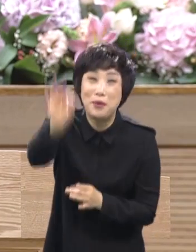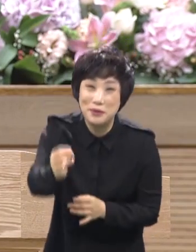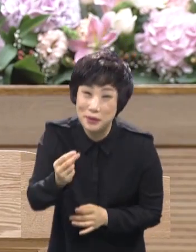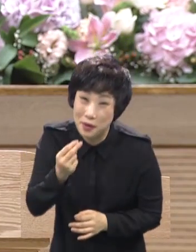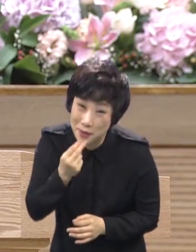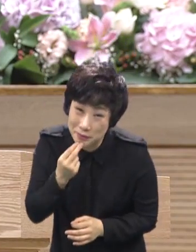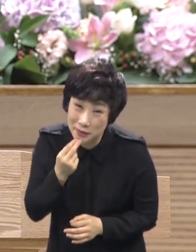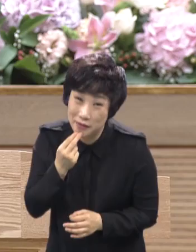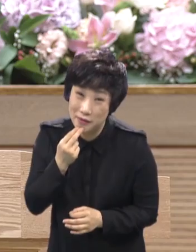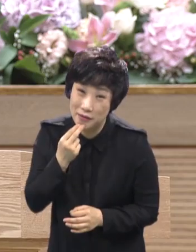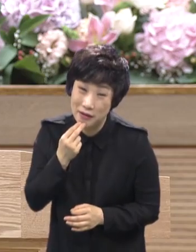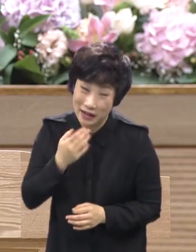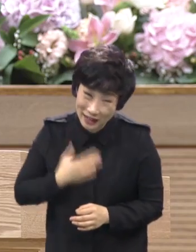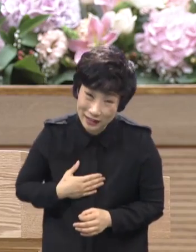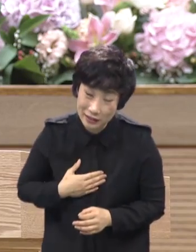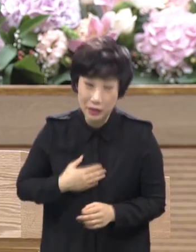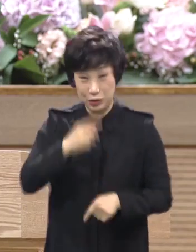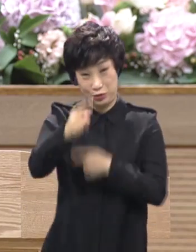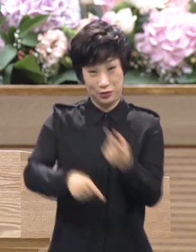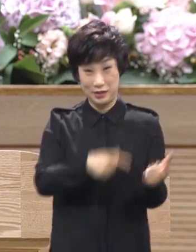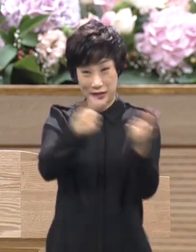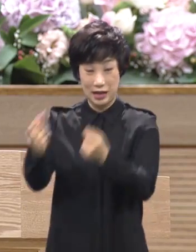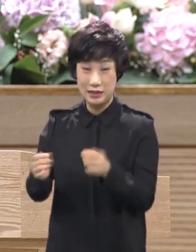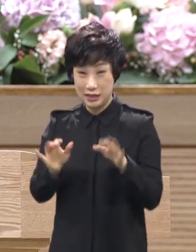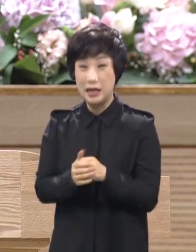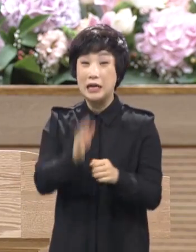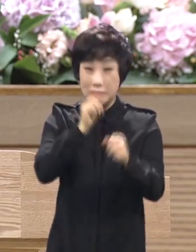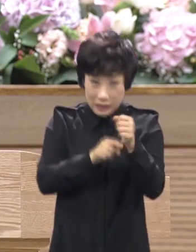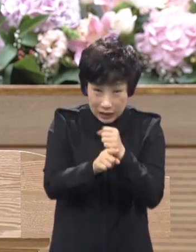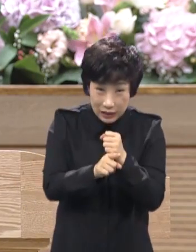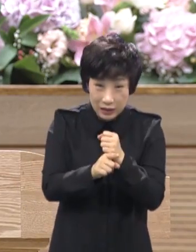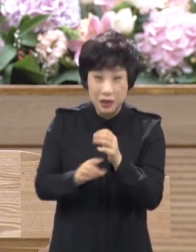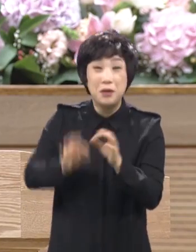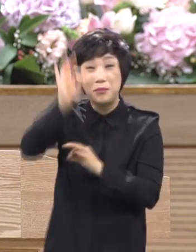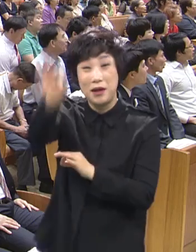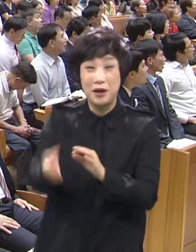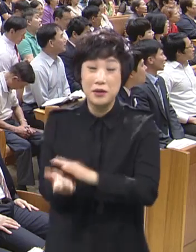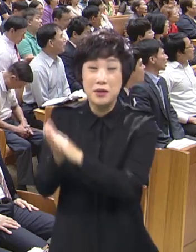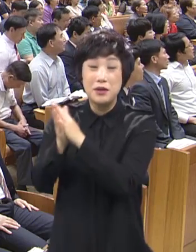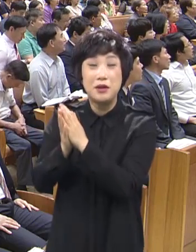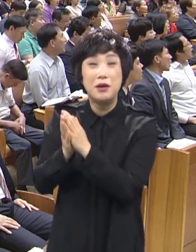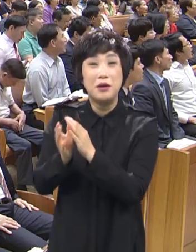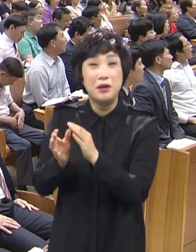않는다. 다 같이 영원히 변하지 않는다.